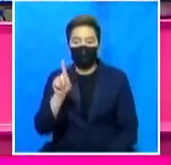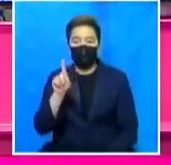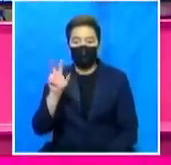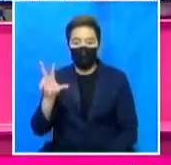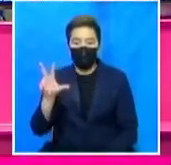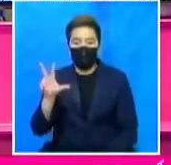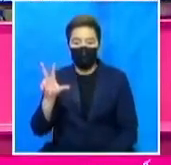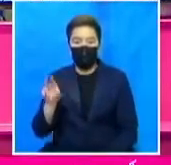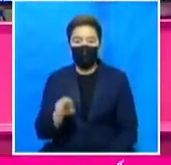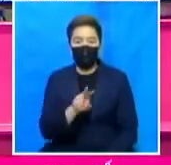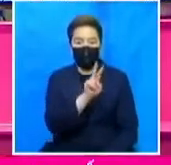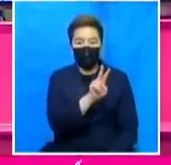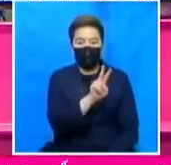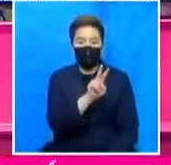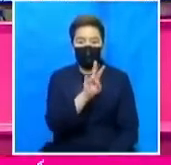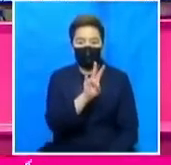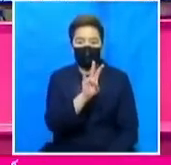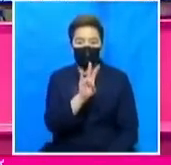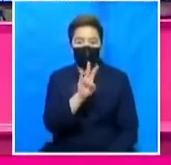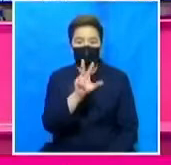2773313